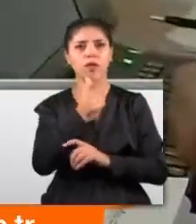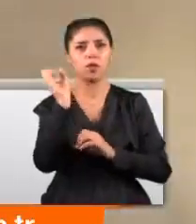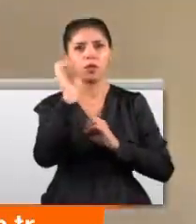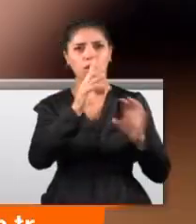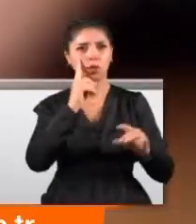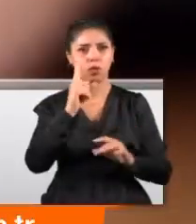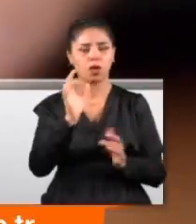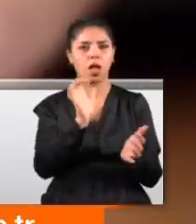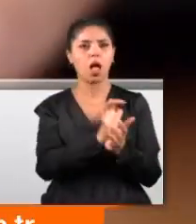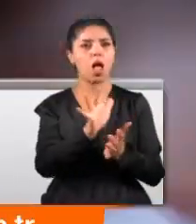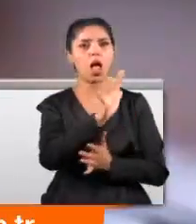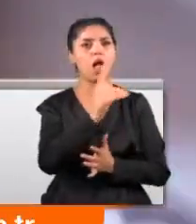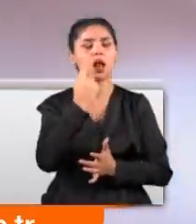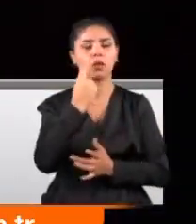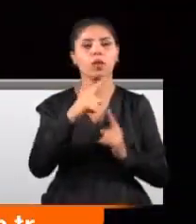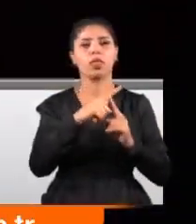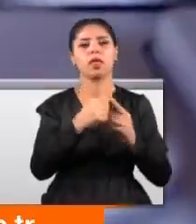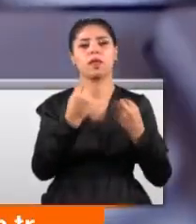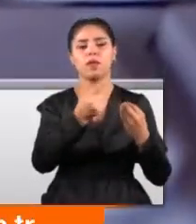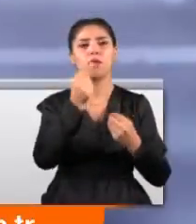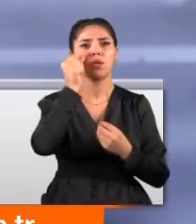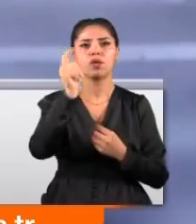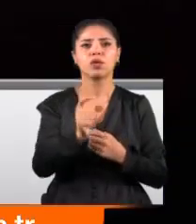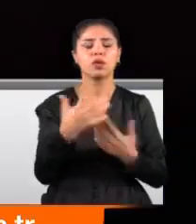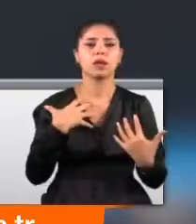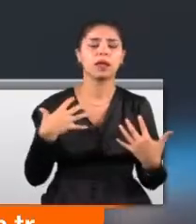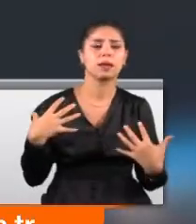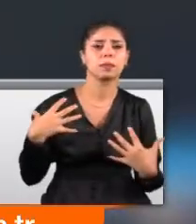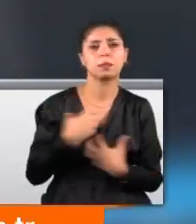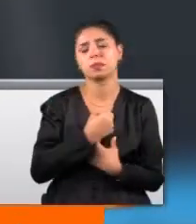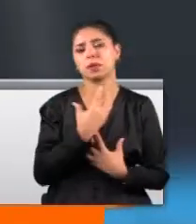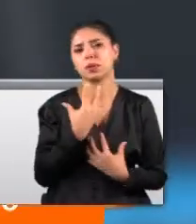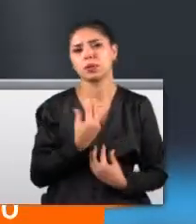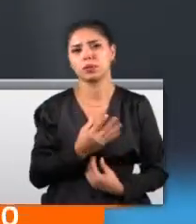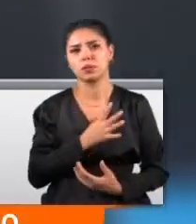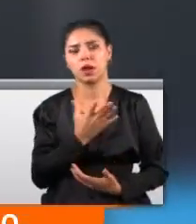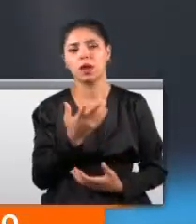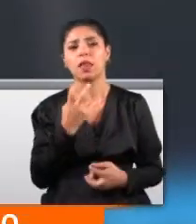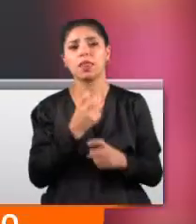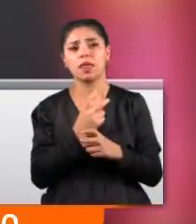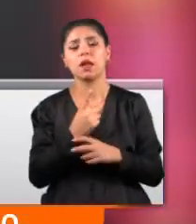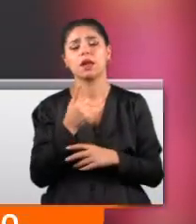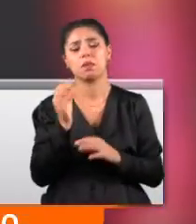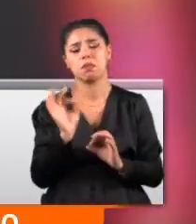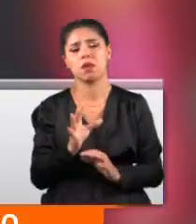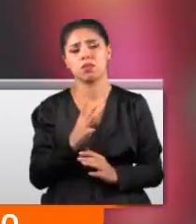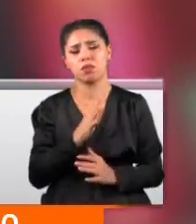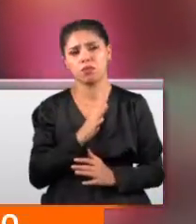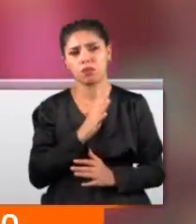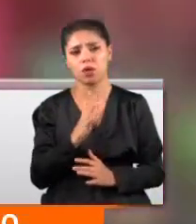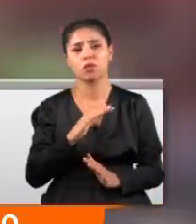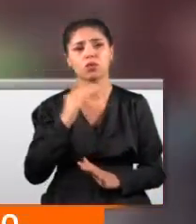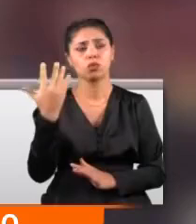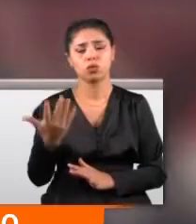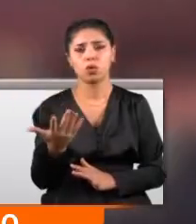aileleriyle tehdit ediyor. Üzerinde baskı hisseden o kişi de içine kapanık bir ruh haline bürünüyor. Tehlike de burada başlıyor. Çünkü sonrası